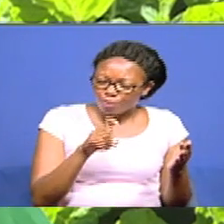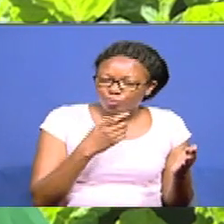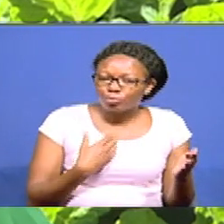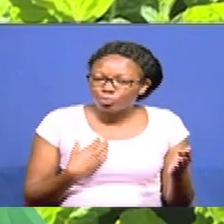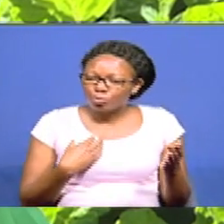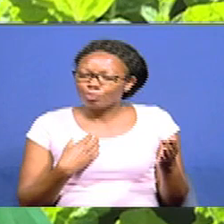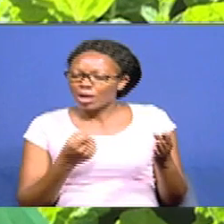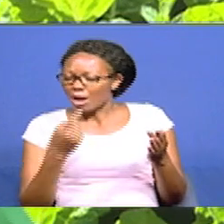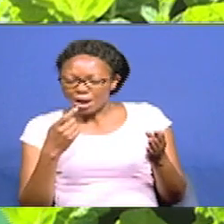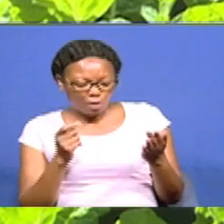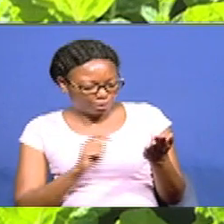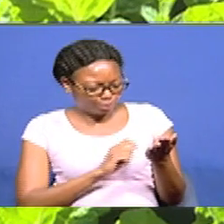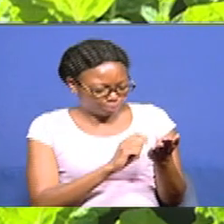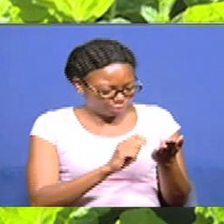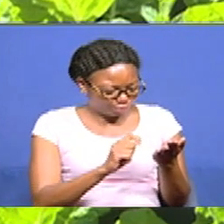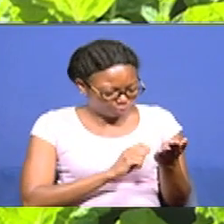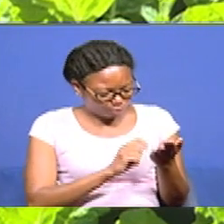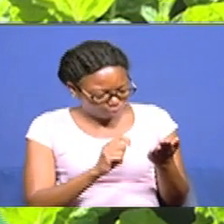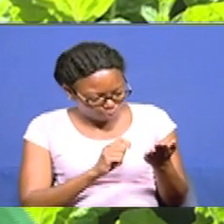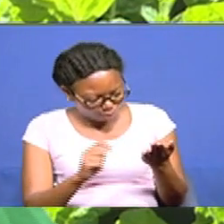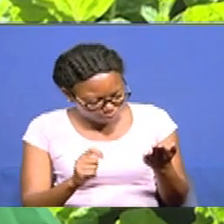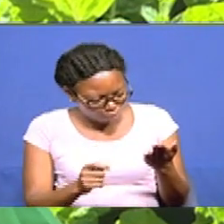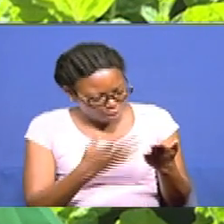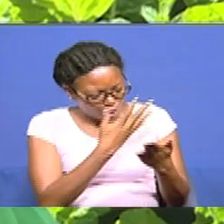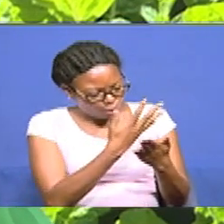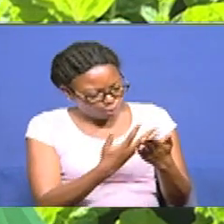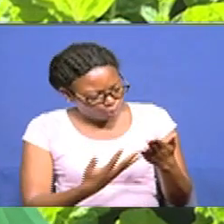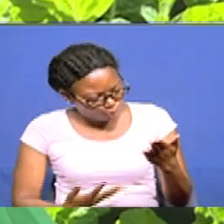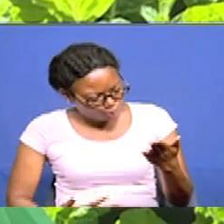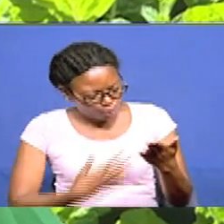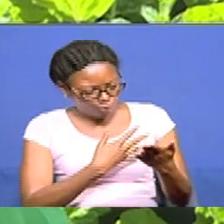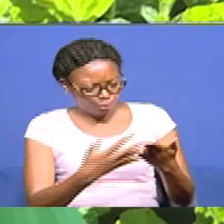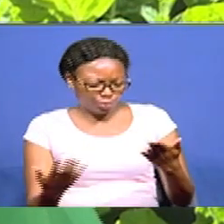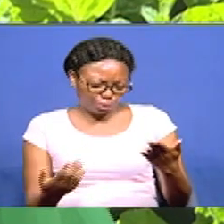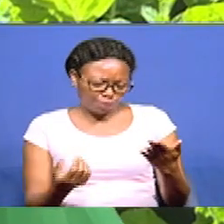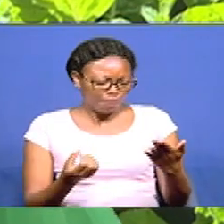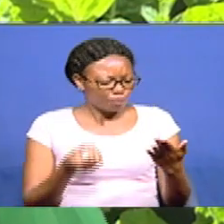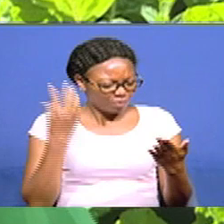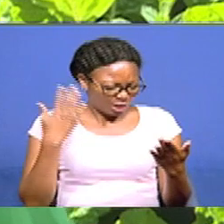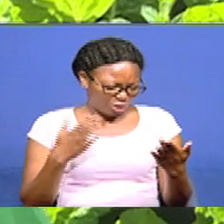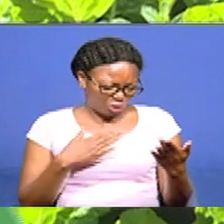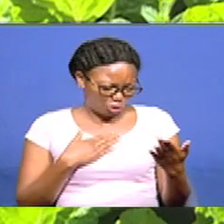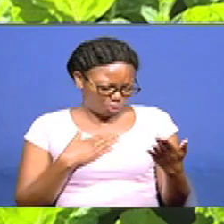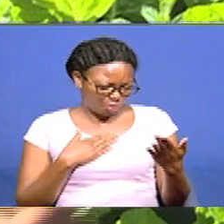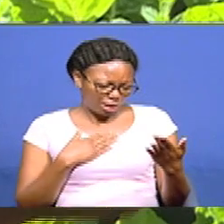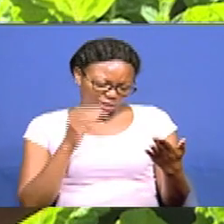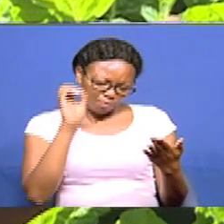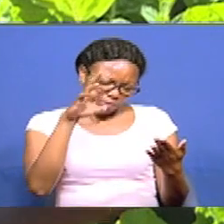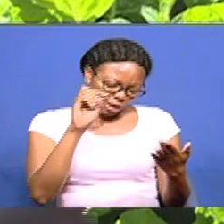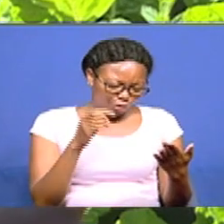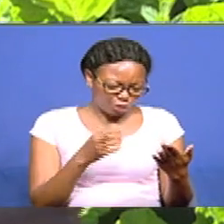unaweka record. So hiyo itakusaidia kufanya hesabu yako. Mwishowe utajua, nitalima sukuma,